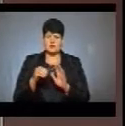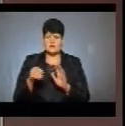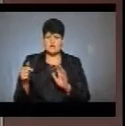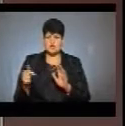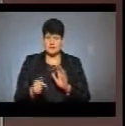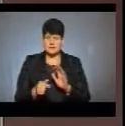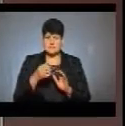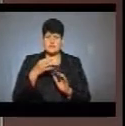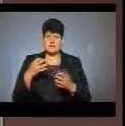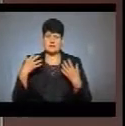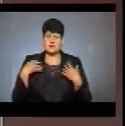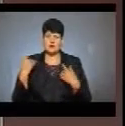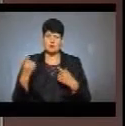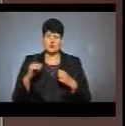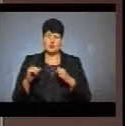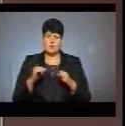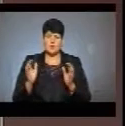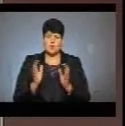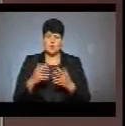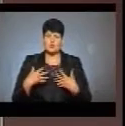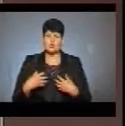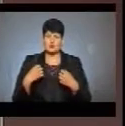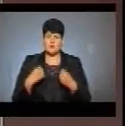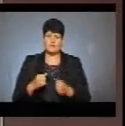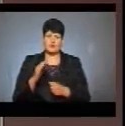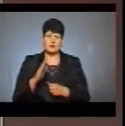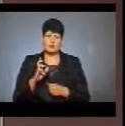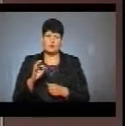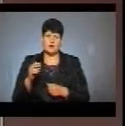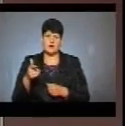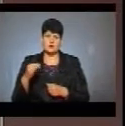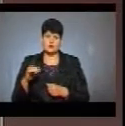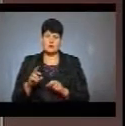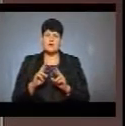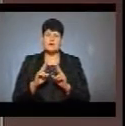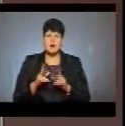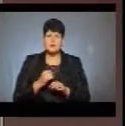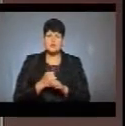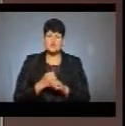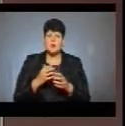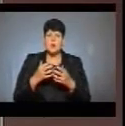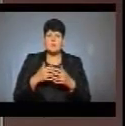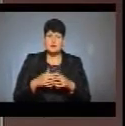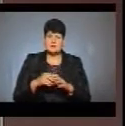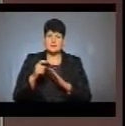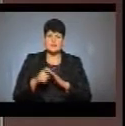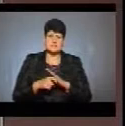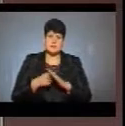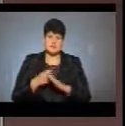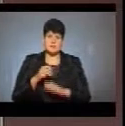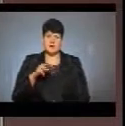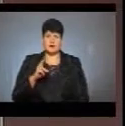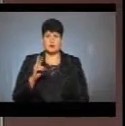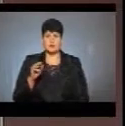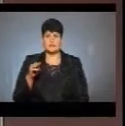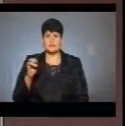гривень, розповів начальник обласного управління охорони здоров'я Володимир Бугайчук. Як працює обладнання, дізнавалася Марія